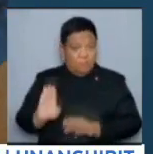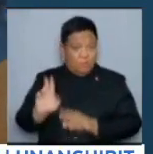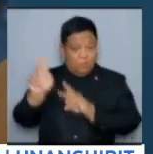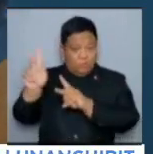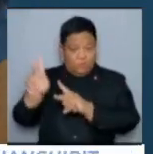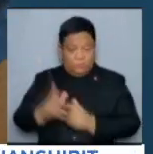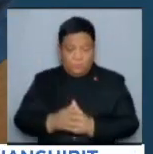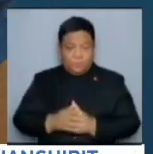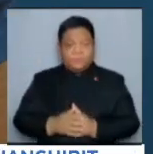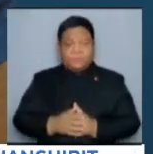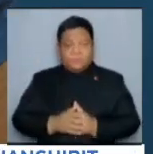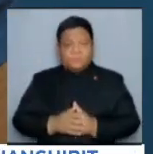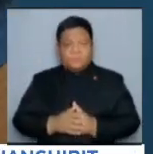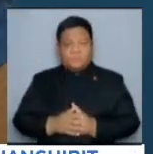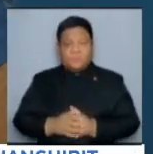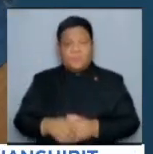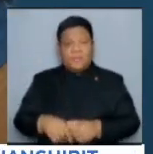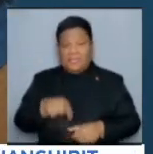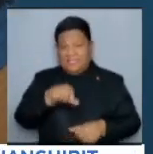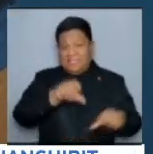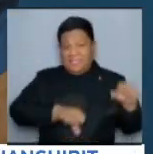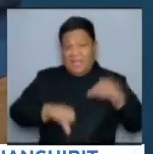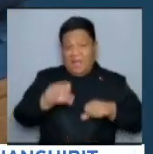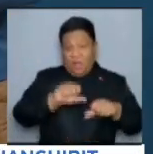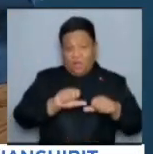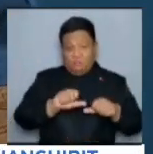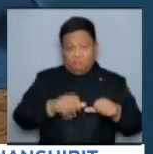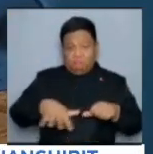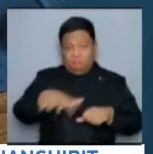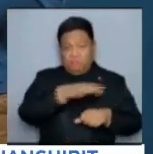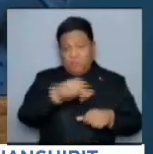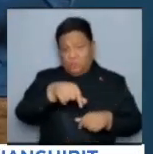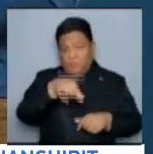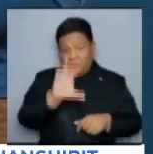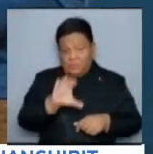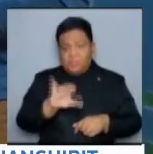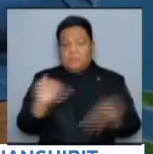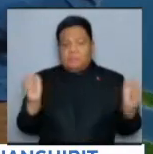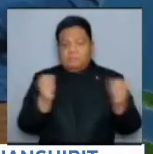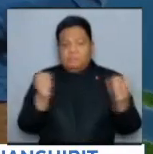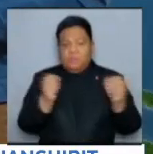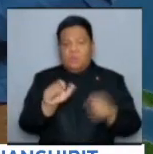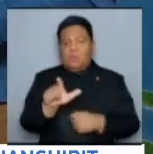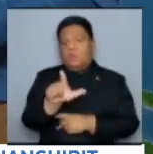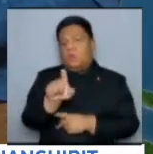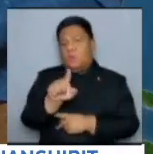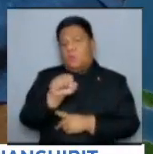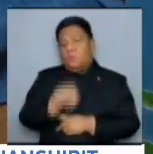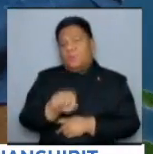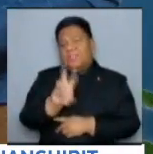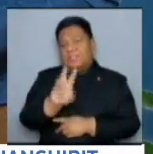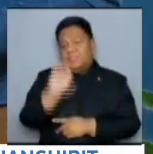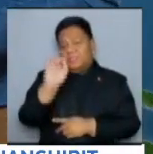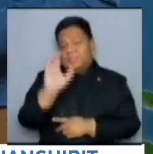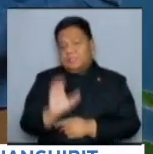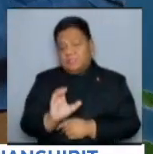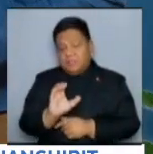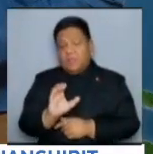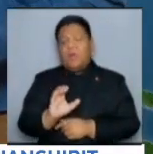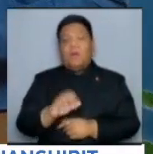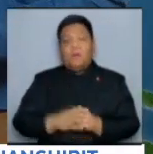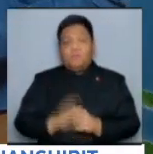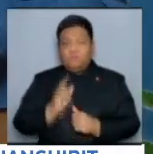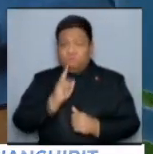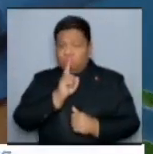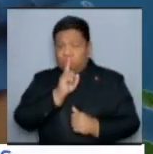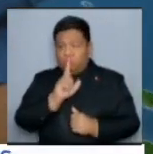din sa Science Garden, Quezon City sa 21.6 degrees Celsius na temperatura. At yan po ay